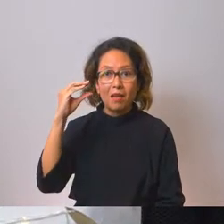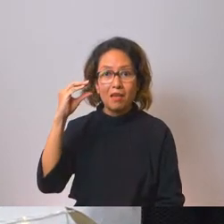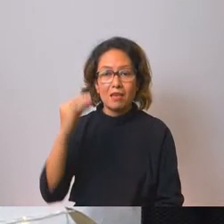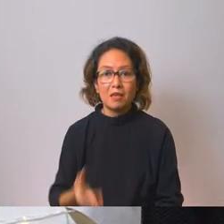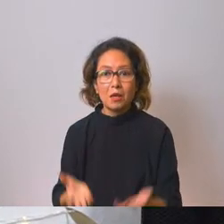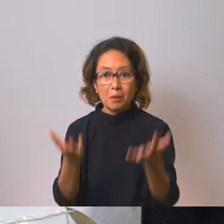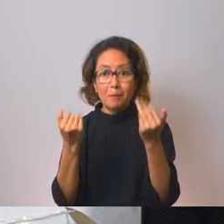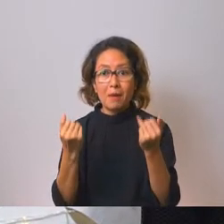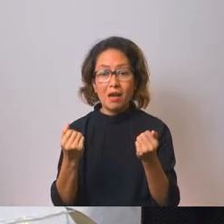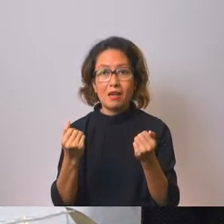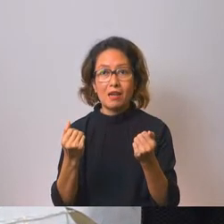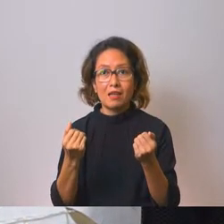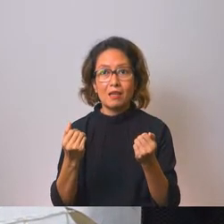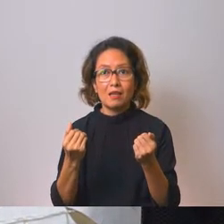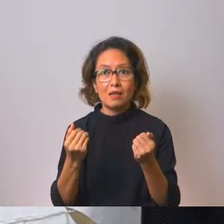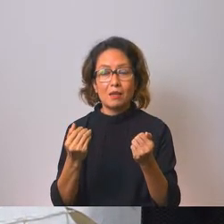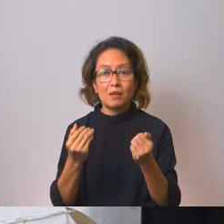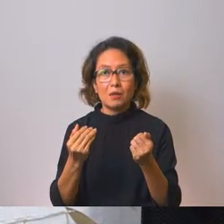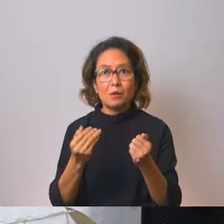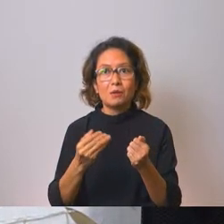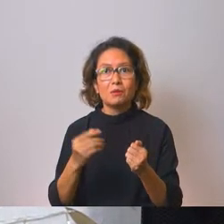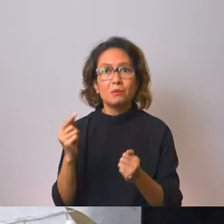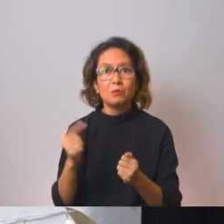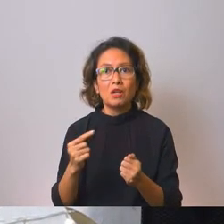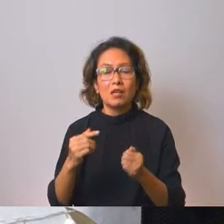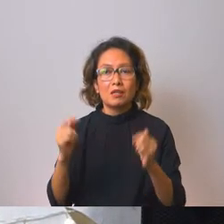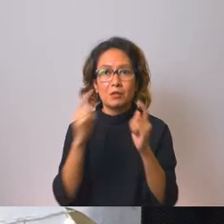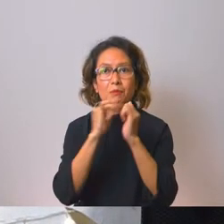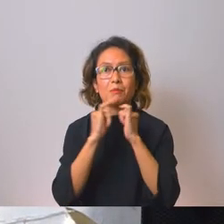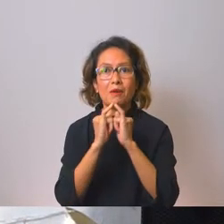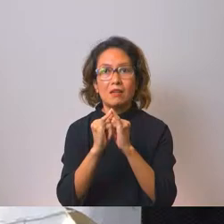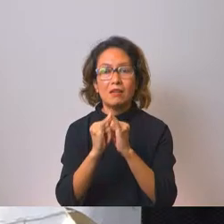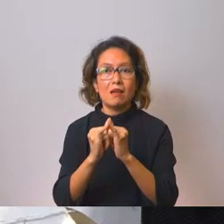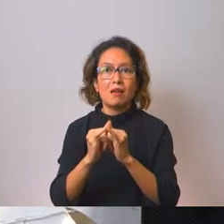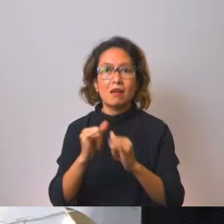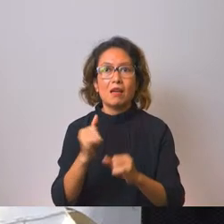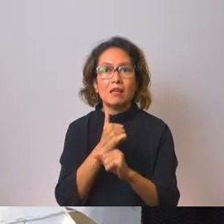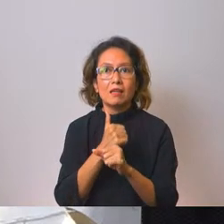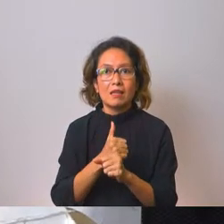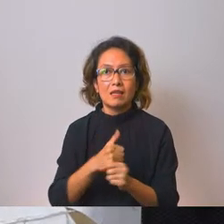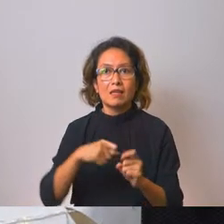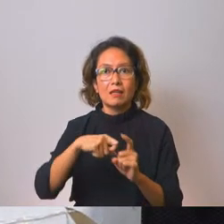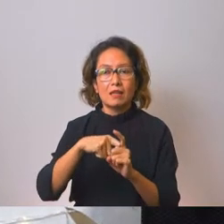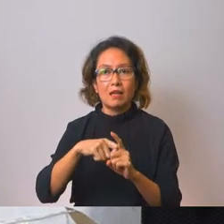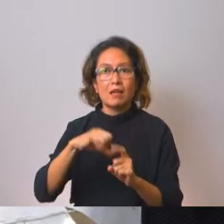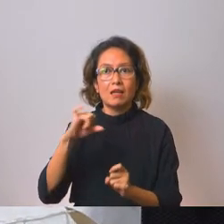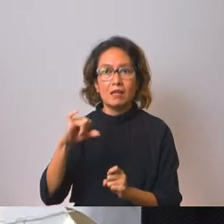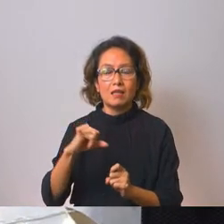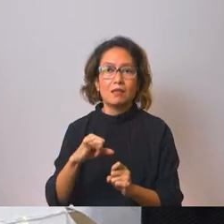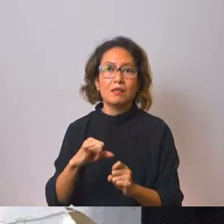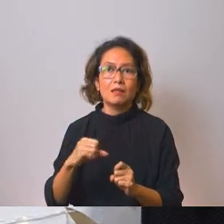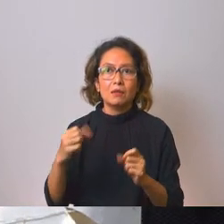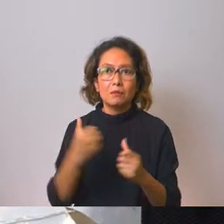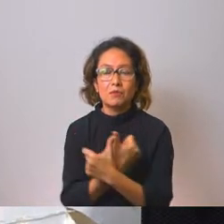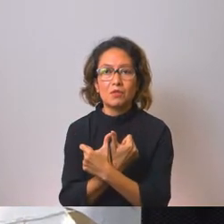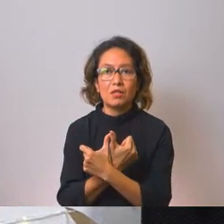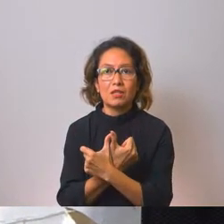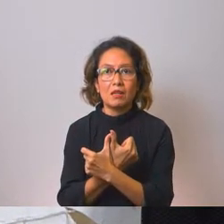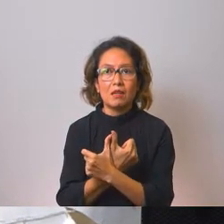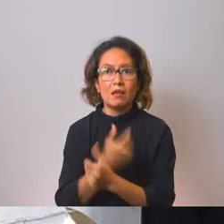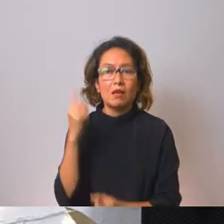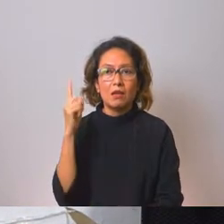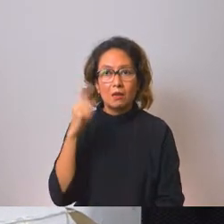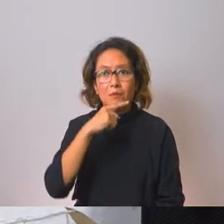Mari kita memulai ibadah hybrid GKI Pondok Indah ini, Minggu 26 Desember